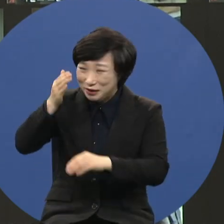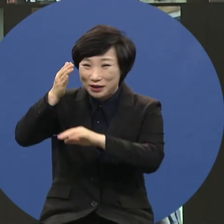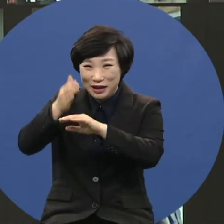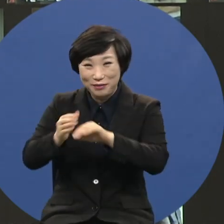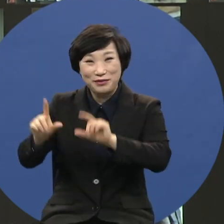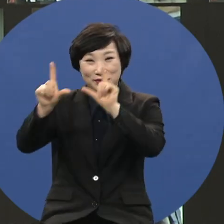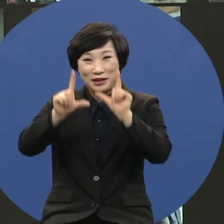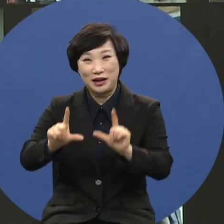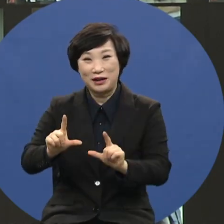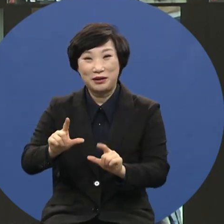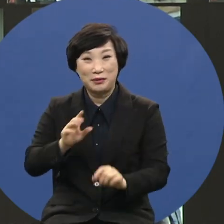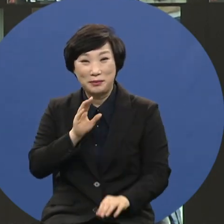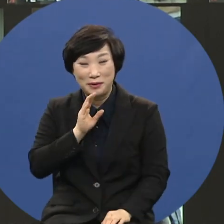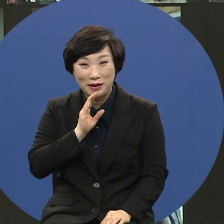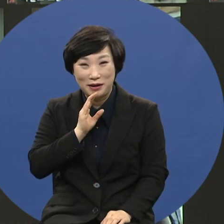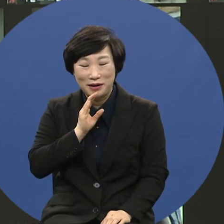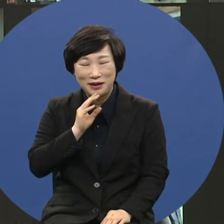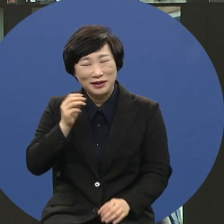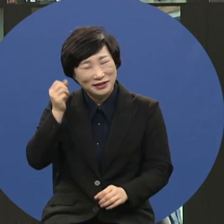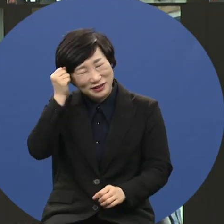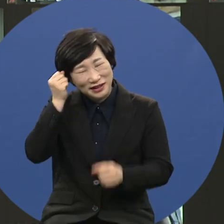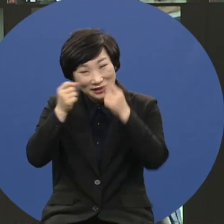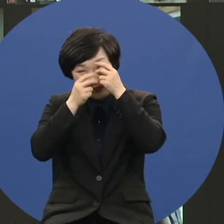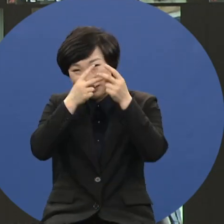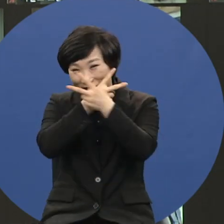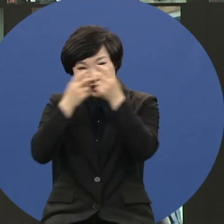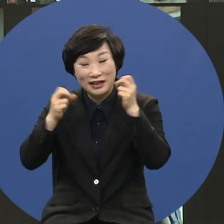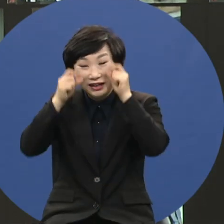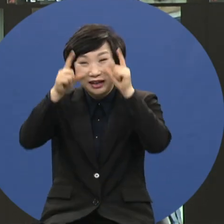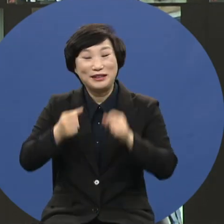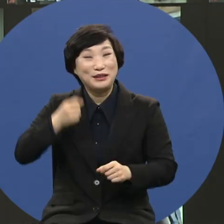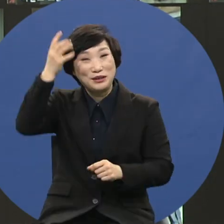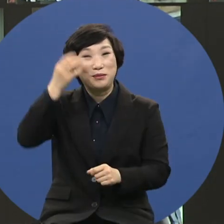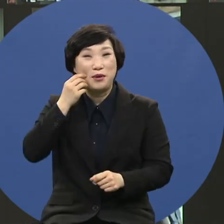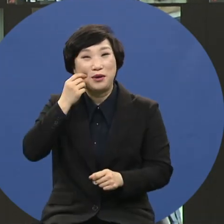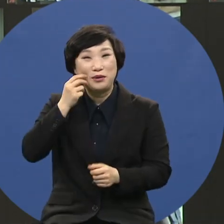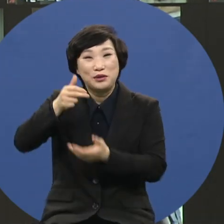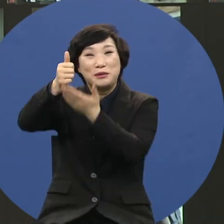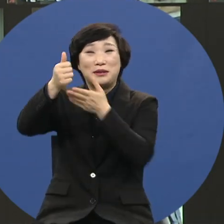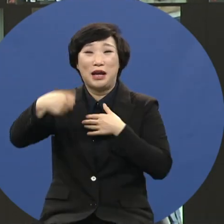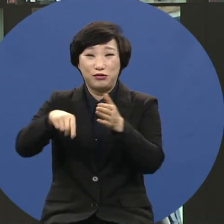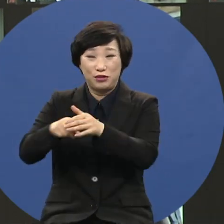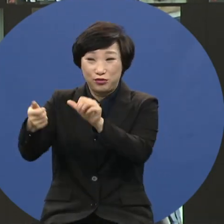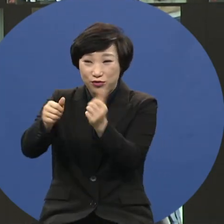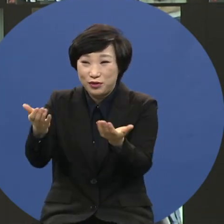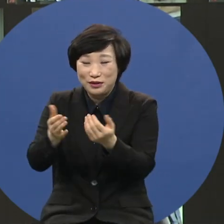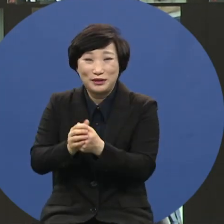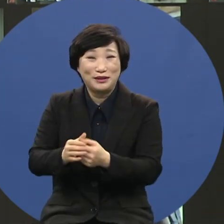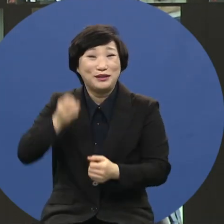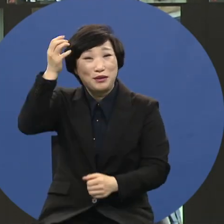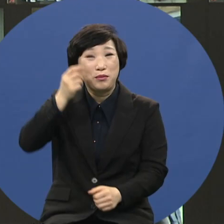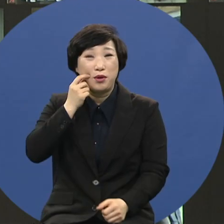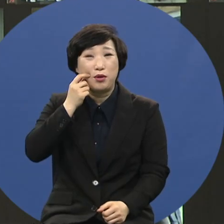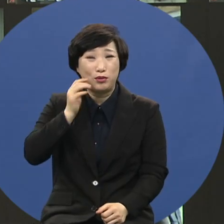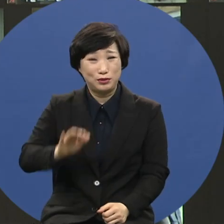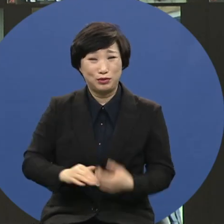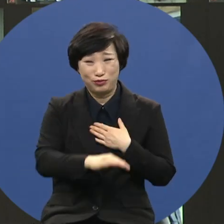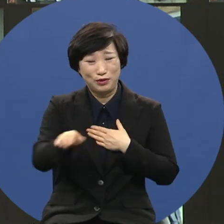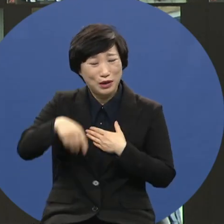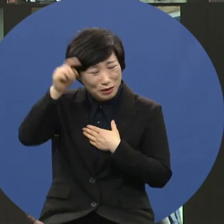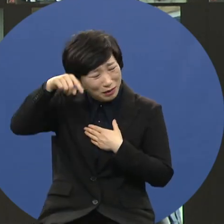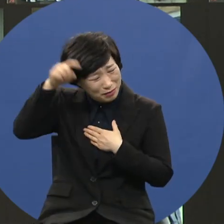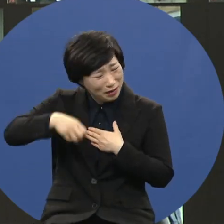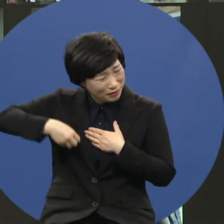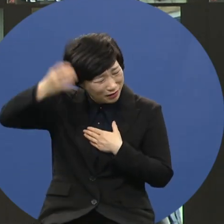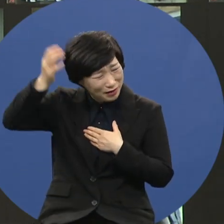되겠어. 차나깨나 잊을 수 없는 사건이 그 사건이잖아. 근데 왜 이렇게 우리는 날마다 망각하고